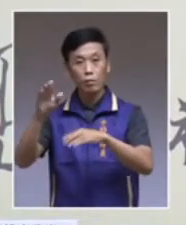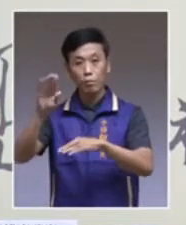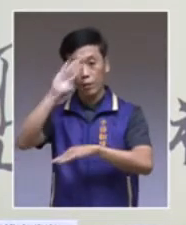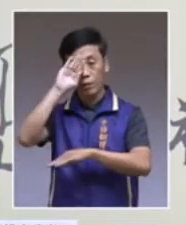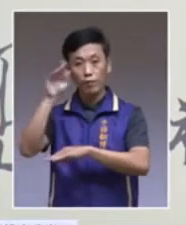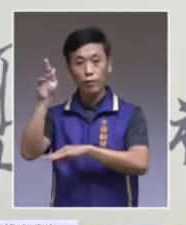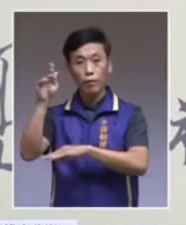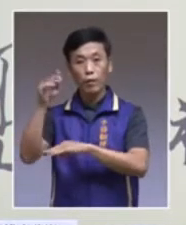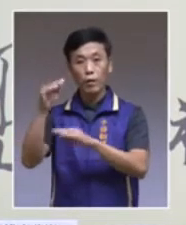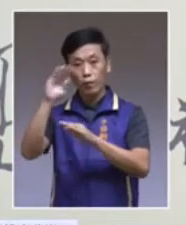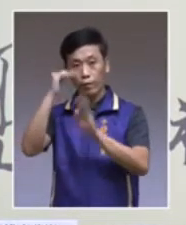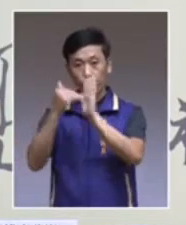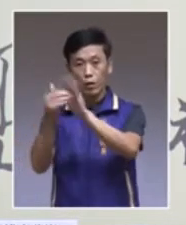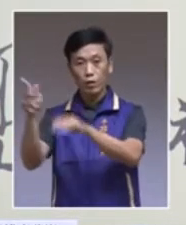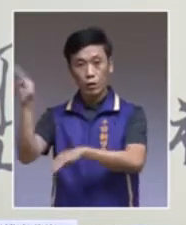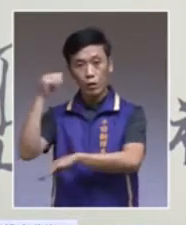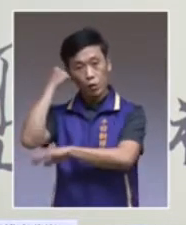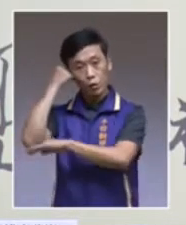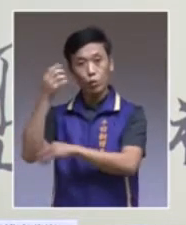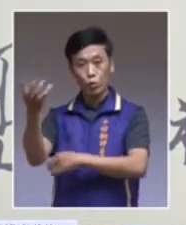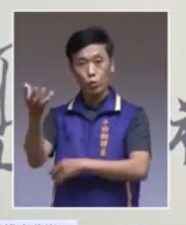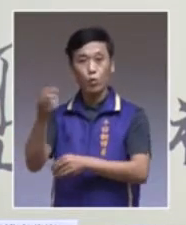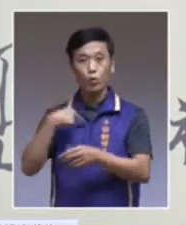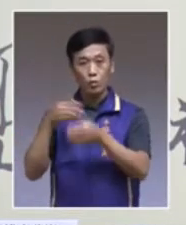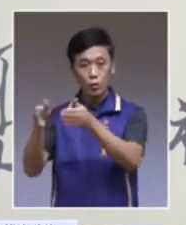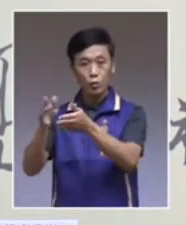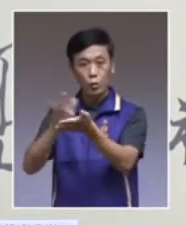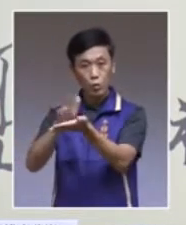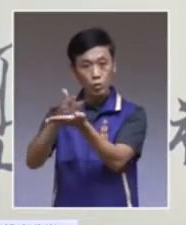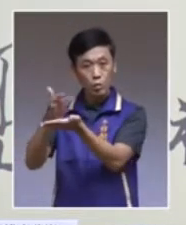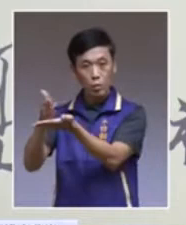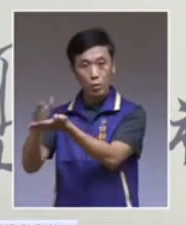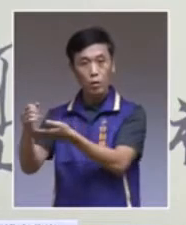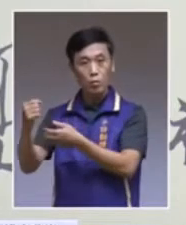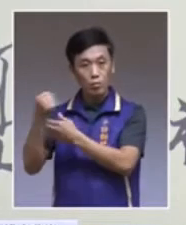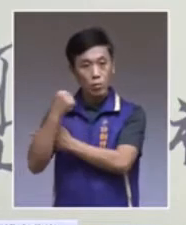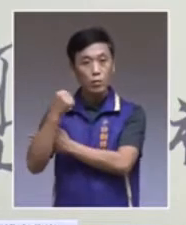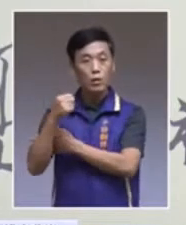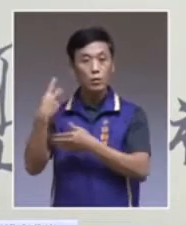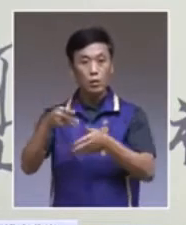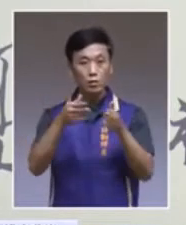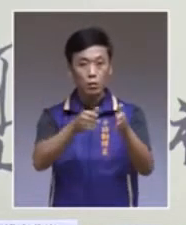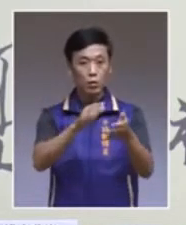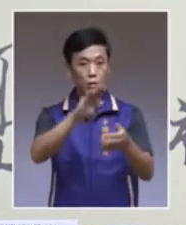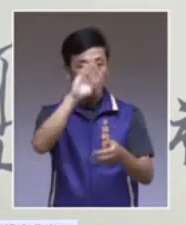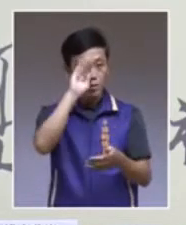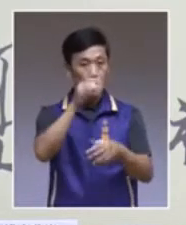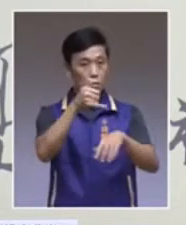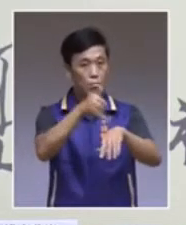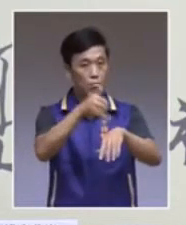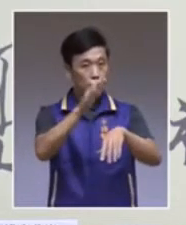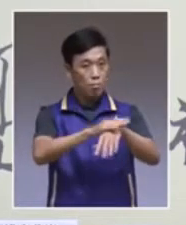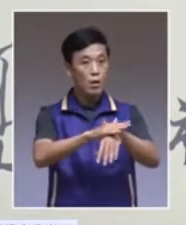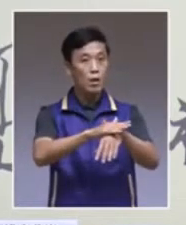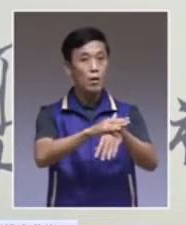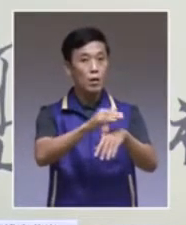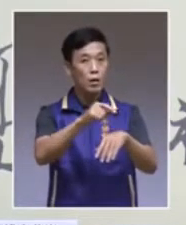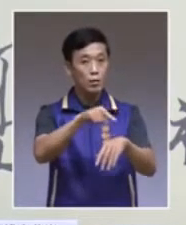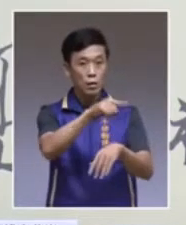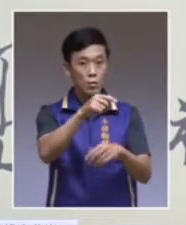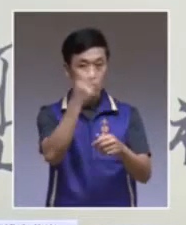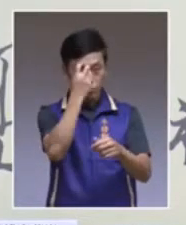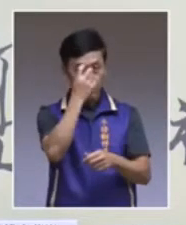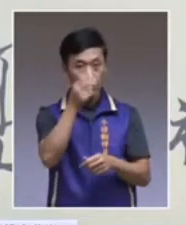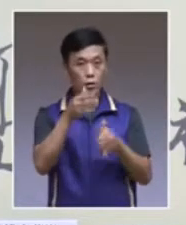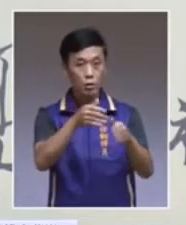，所以我们加紧的清消一方面也监控我们的病媒稳，那让我们的这个